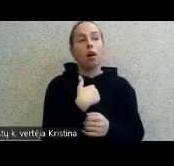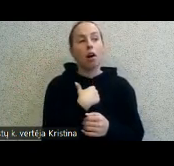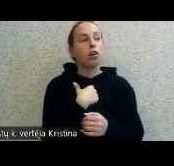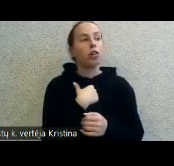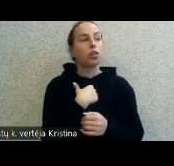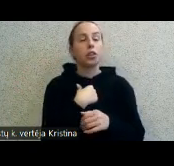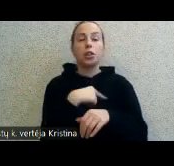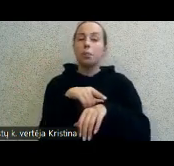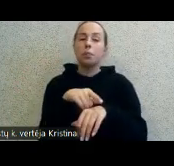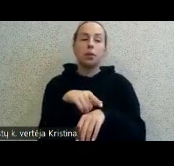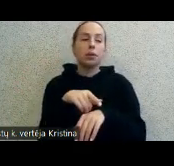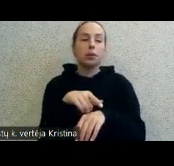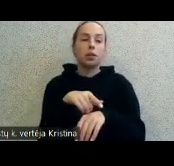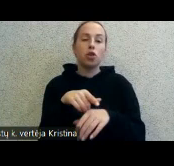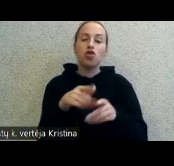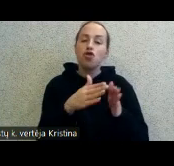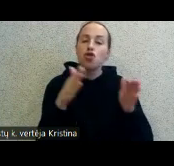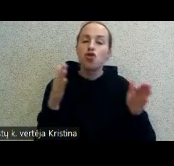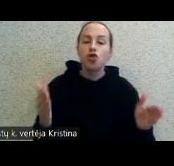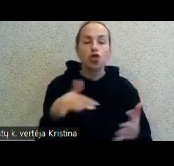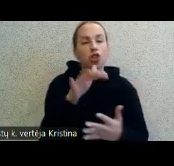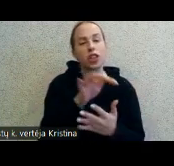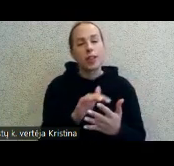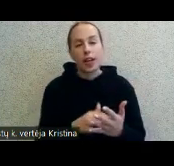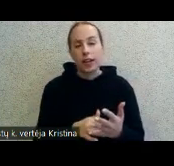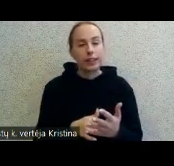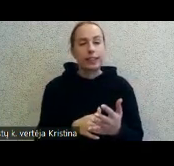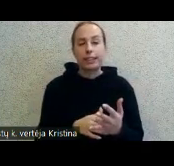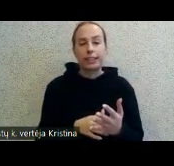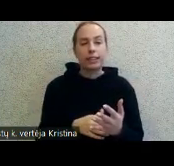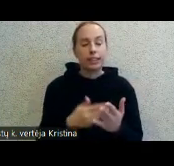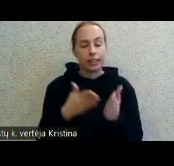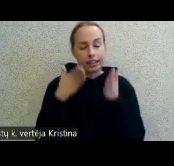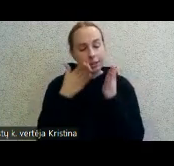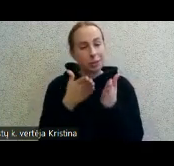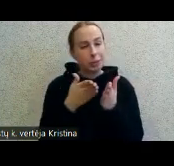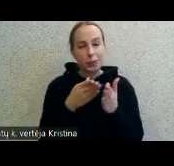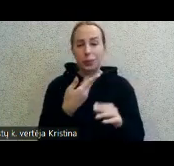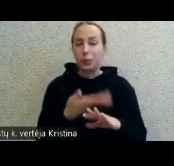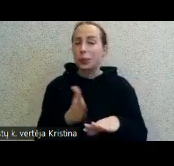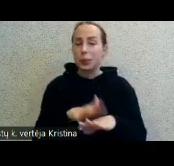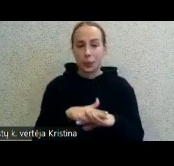ilgesniais tekstais ir knygomis. Tačiau vėliau aš